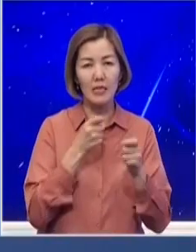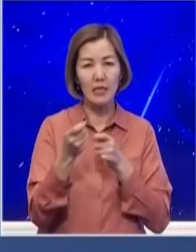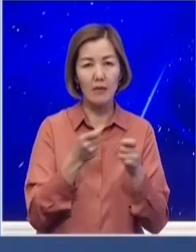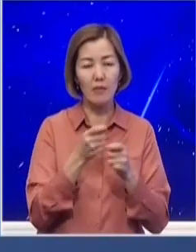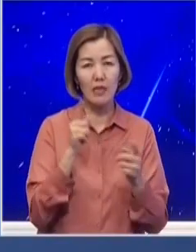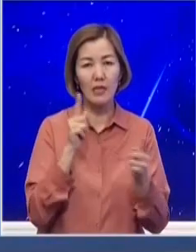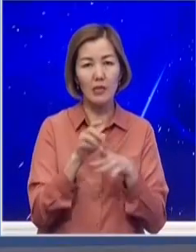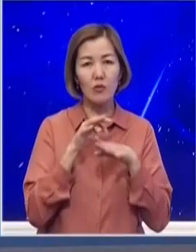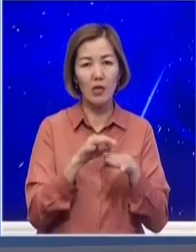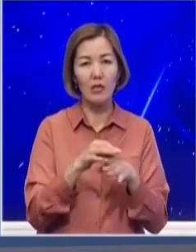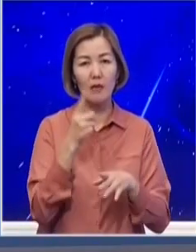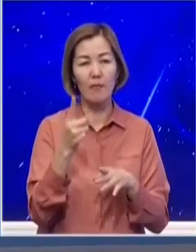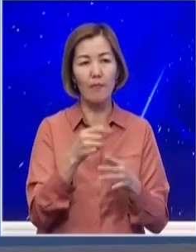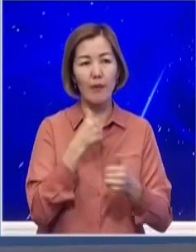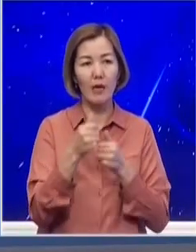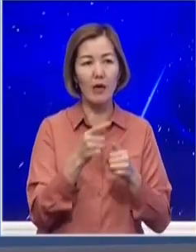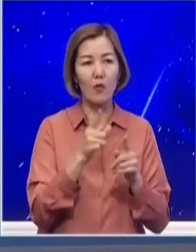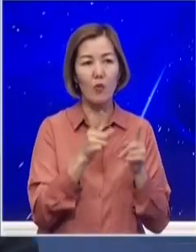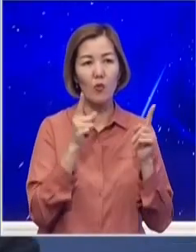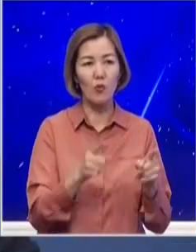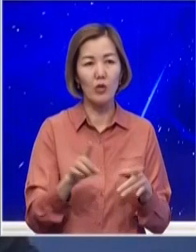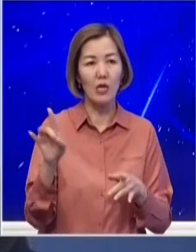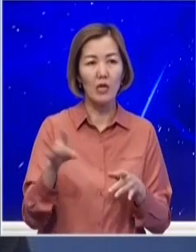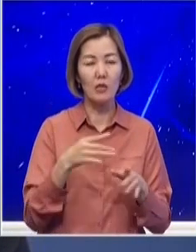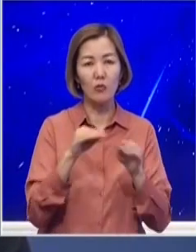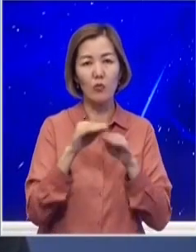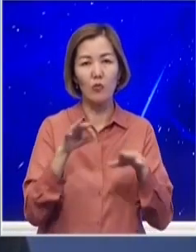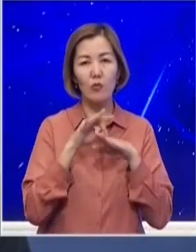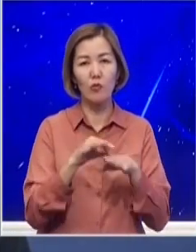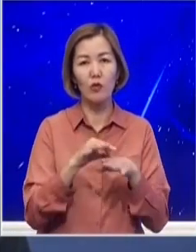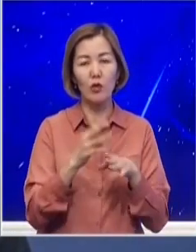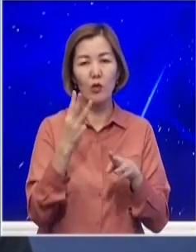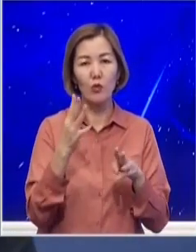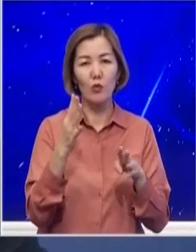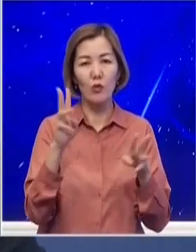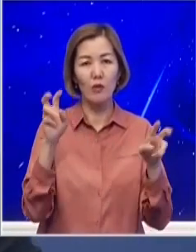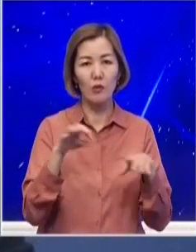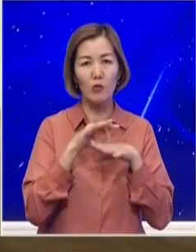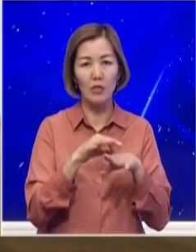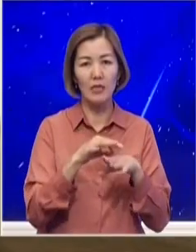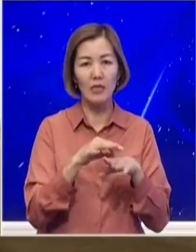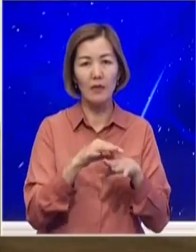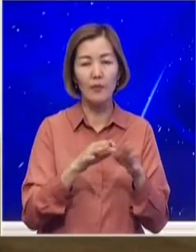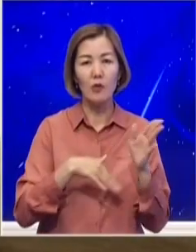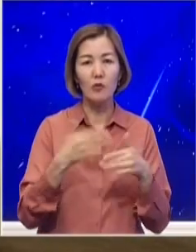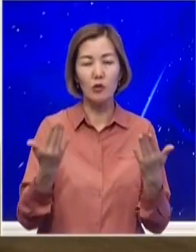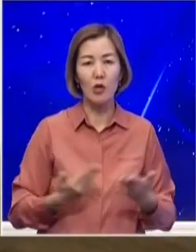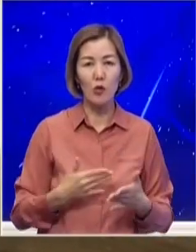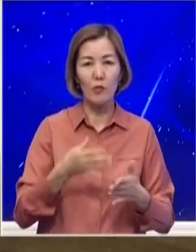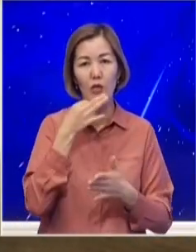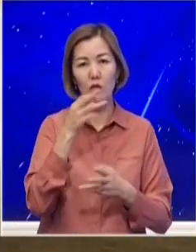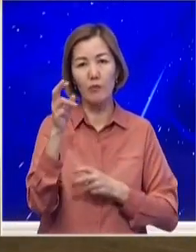айтты. Байқау екі кезеңде өңірлік және республикалық деңгейлерде 4 номинация бойынша өткізіледі. Атап айтсақ, үздік әлеуметтік